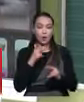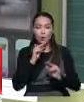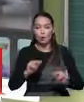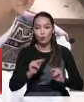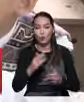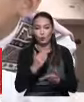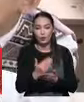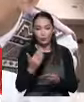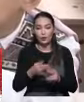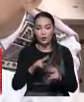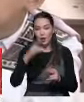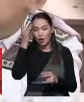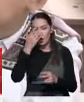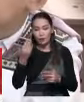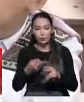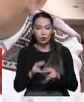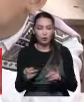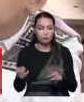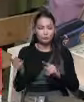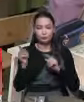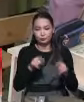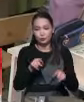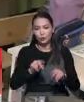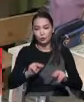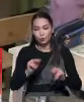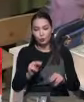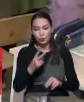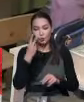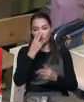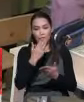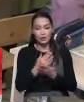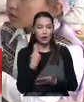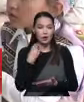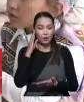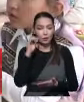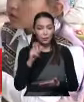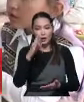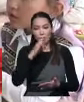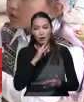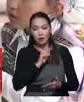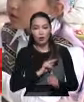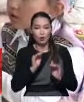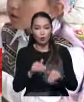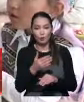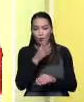Оның Африкадан келгеніне 2 жыл болды. Айтуынша, шетел азаматтар үшін Қазақстанға келіп жұмыс істеуге жол